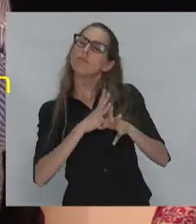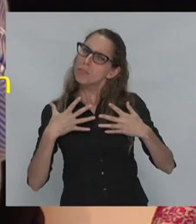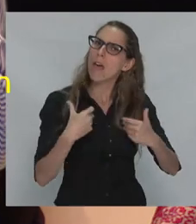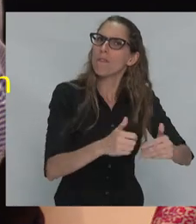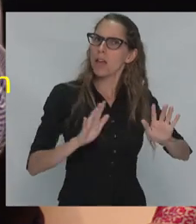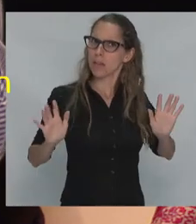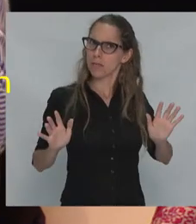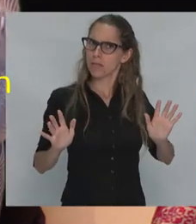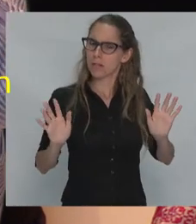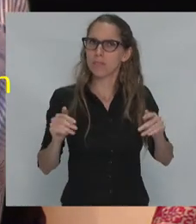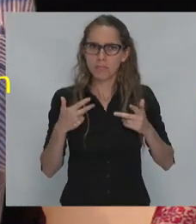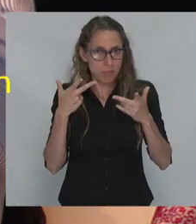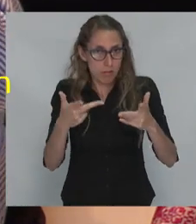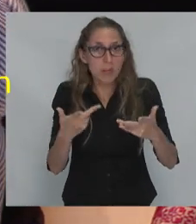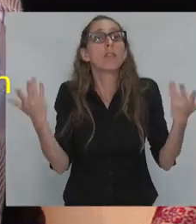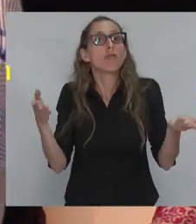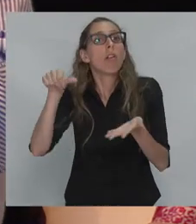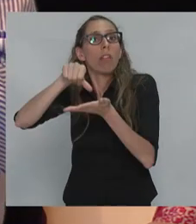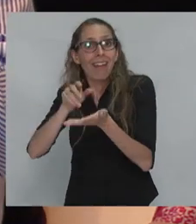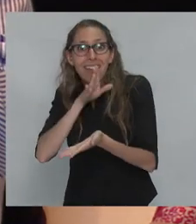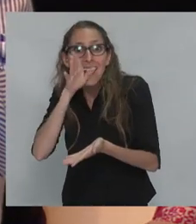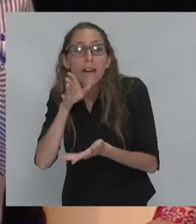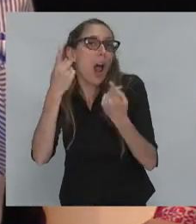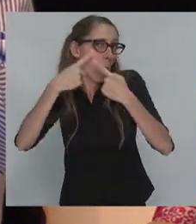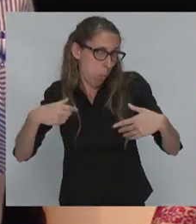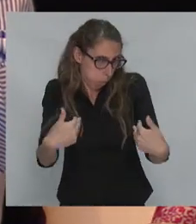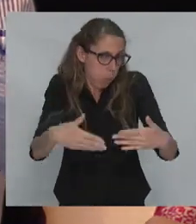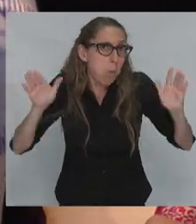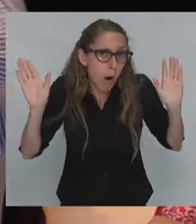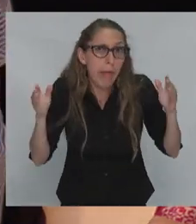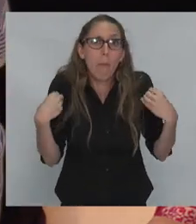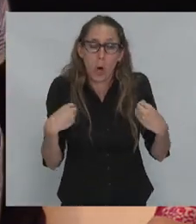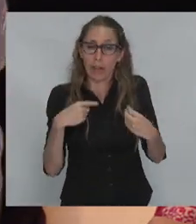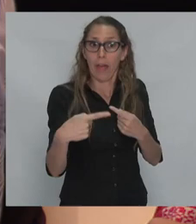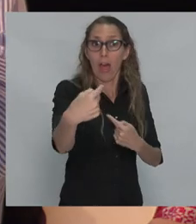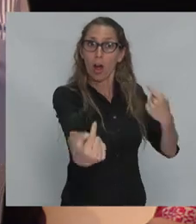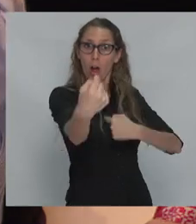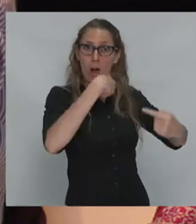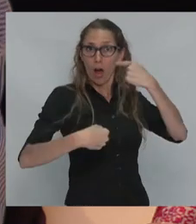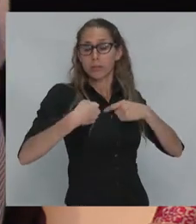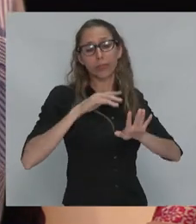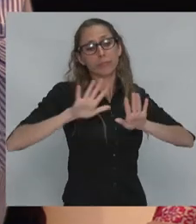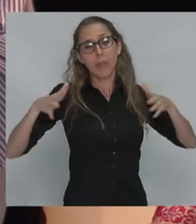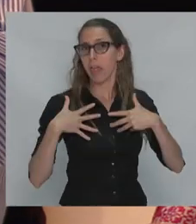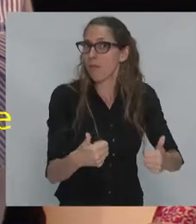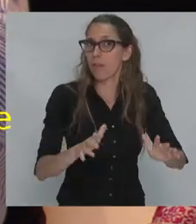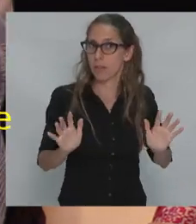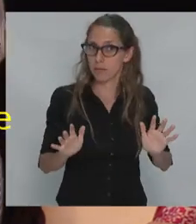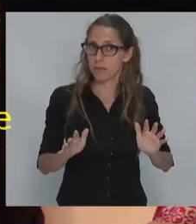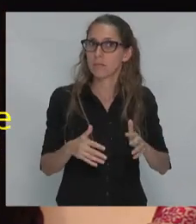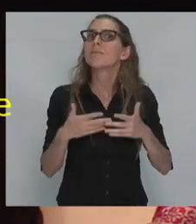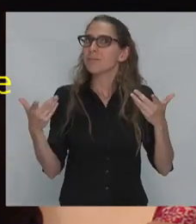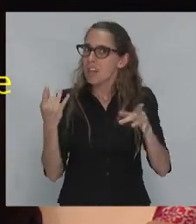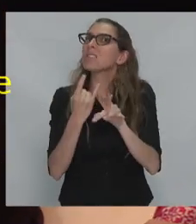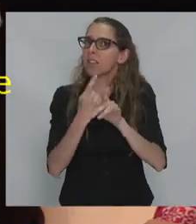est légitime, parce qu'Israël se défend. C'est été en permanence le thème de toutes les guerres.